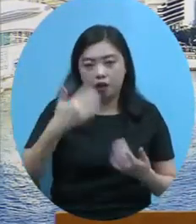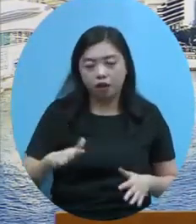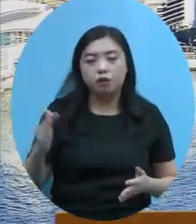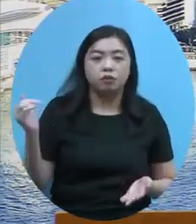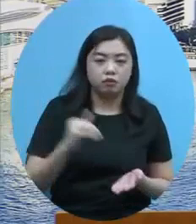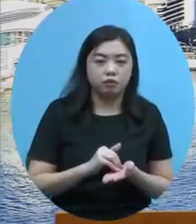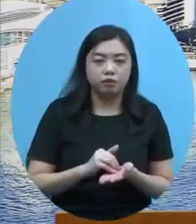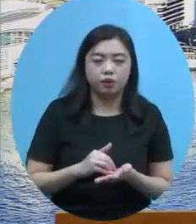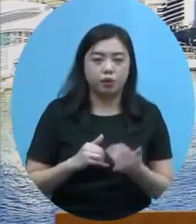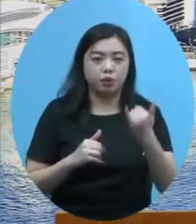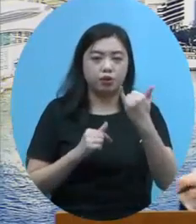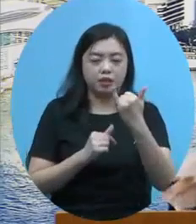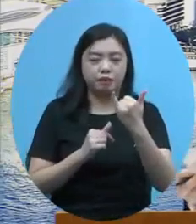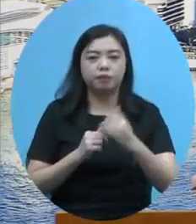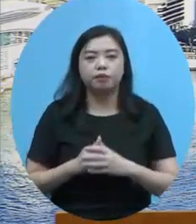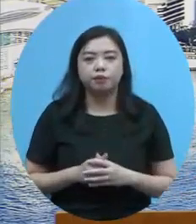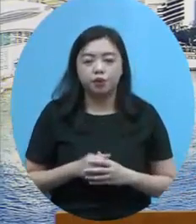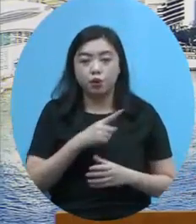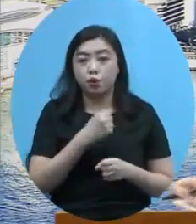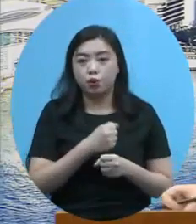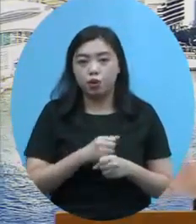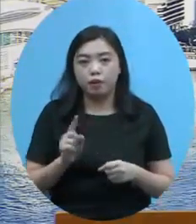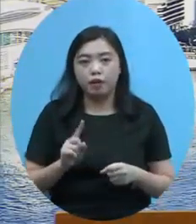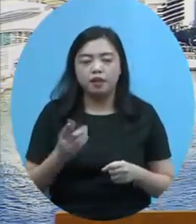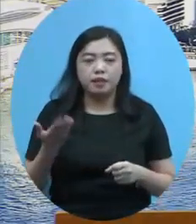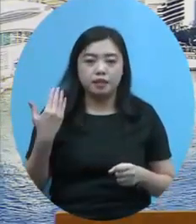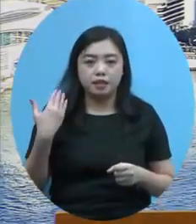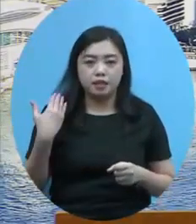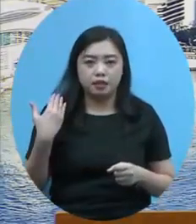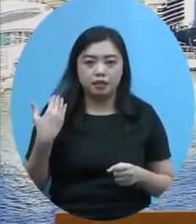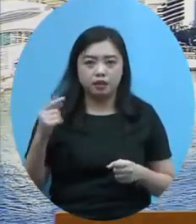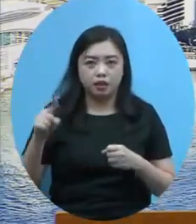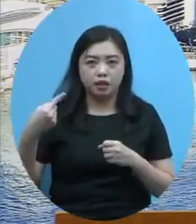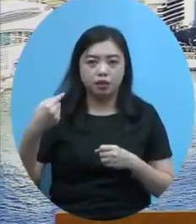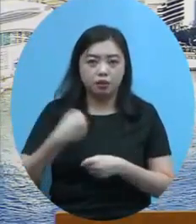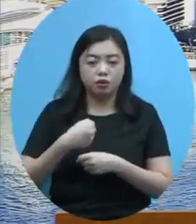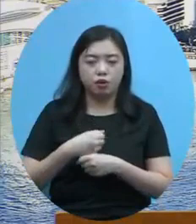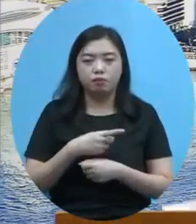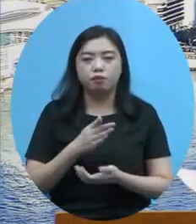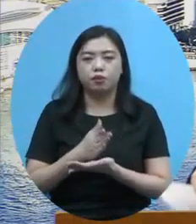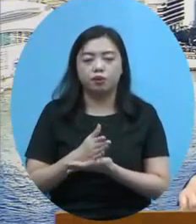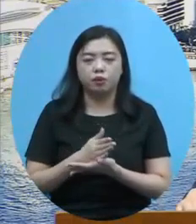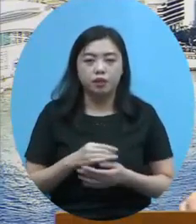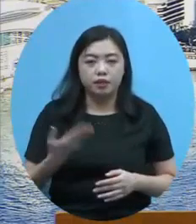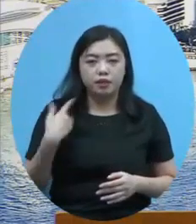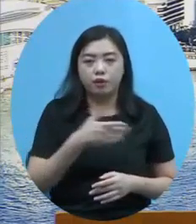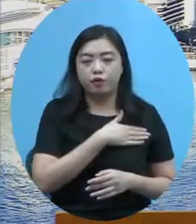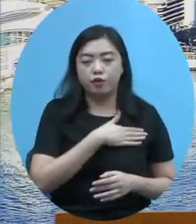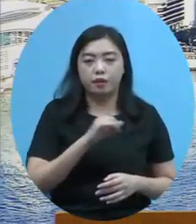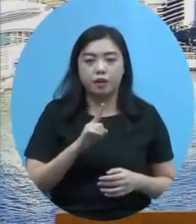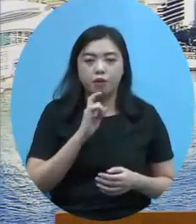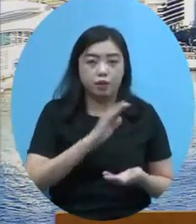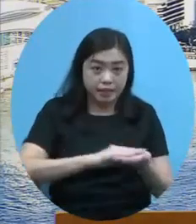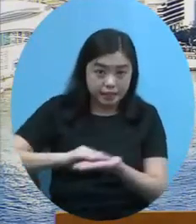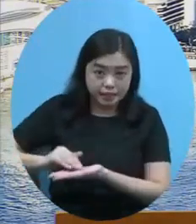係6月10日，咁佢嘅工作咧就同先前嗰位第一位員工唔同嘅，因為佢係即係主要係做清